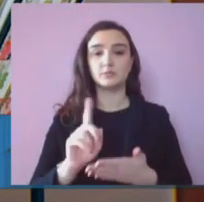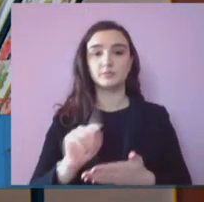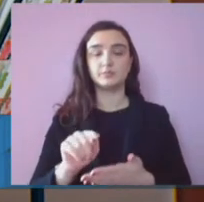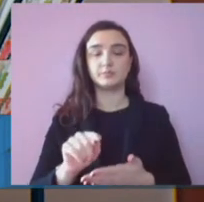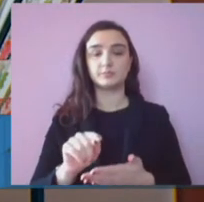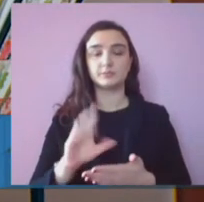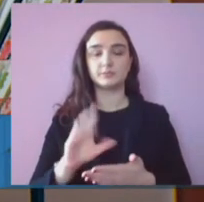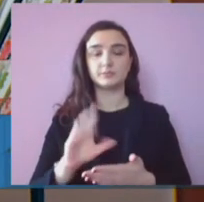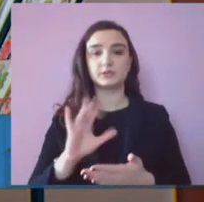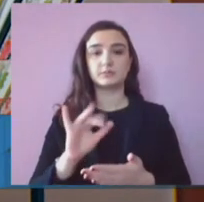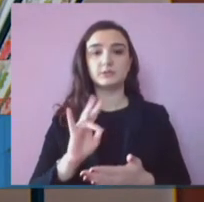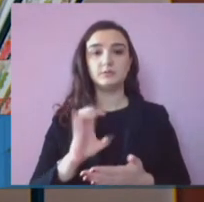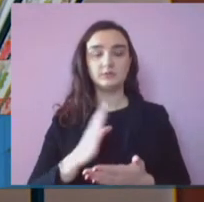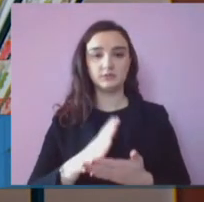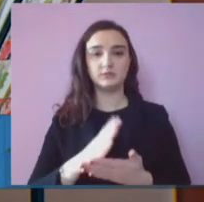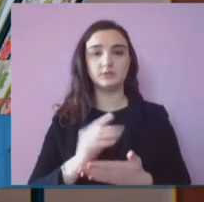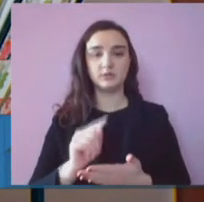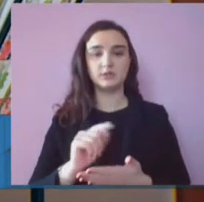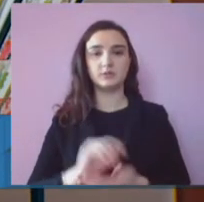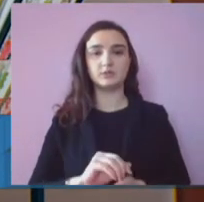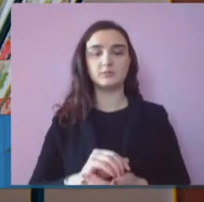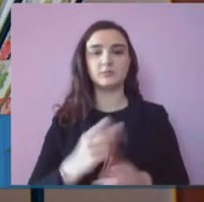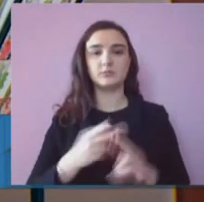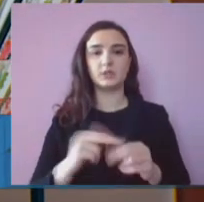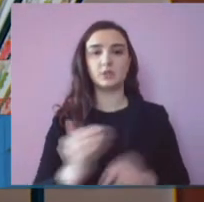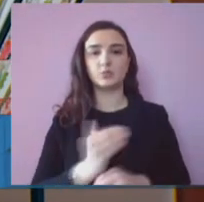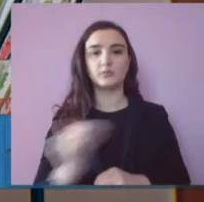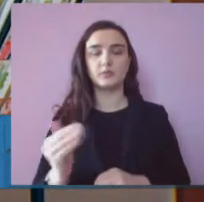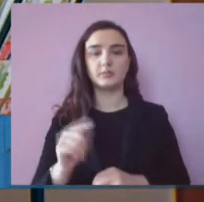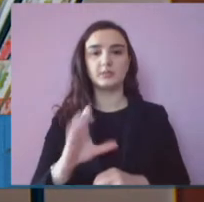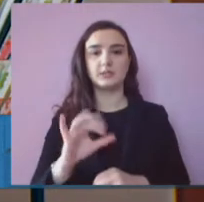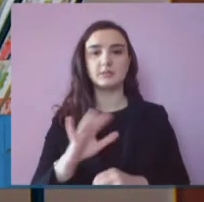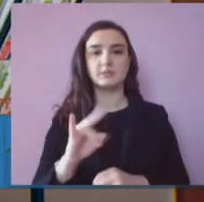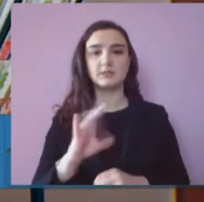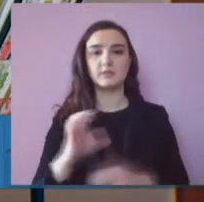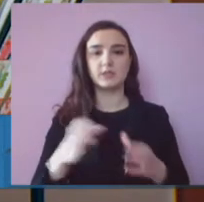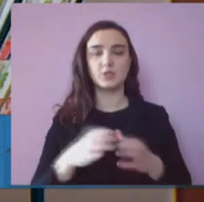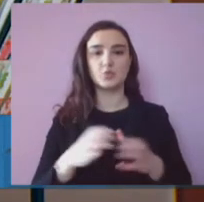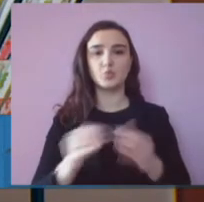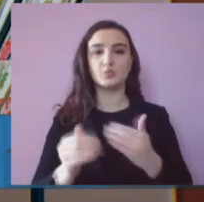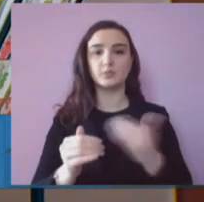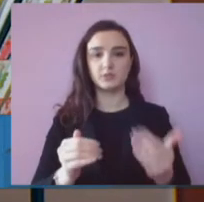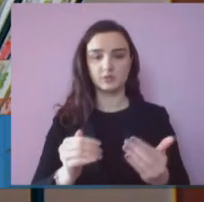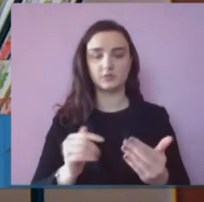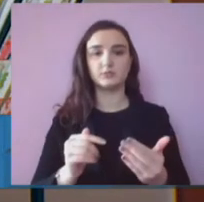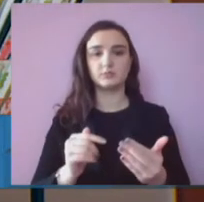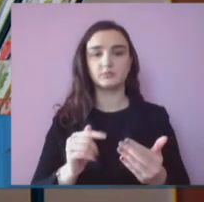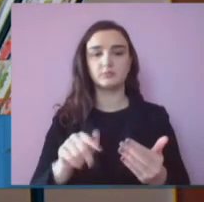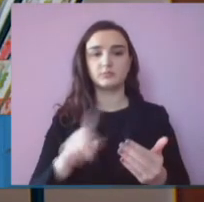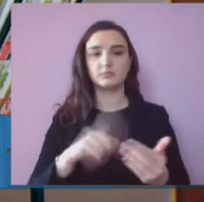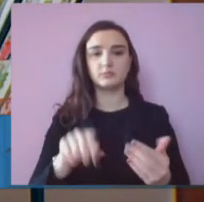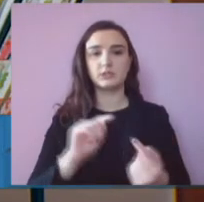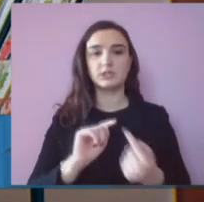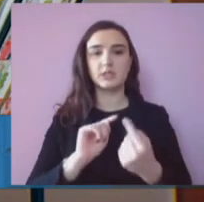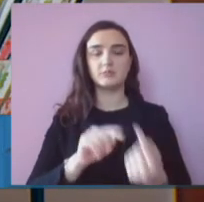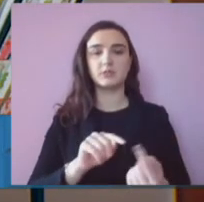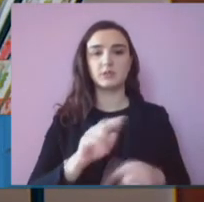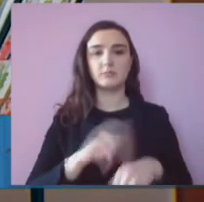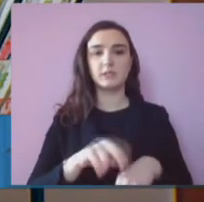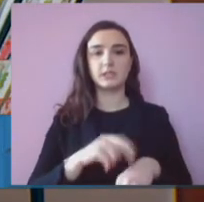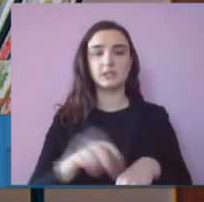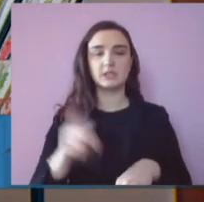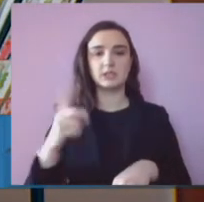სიმსივნე, ფარისებრი ჯირკვლის სიმსივნე განეკუთვნება სიმსივნეთა იმ ჯგუფს, რომლის წინააღმდეგ მედიცინას ძალიან